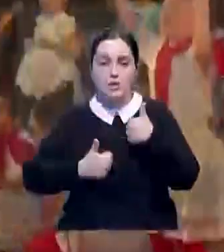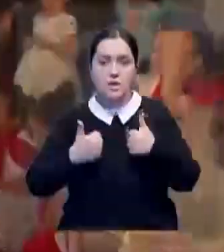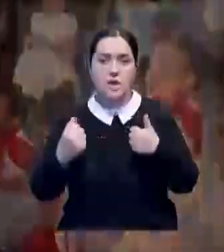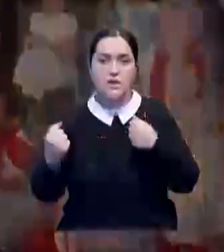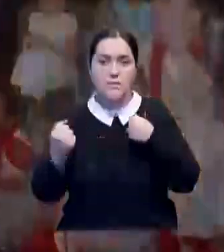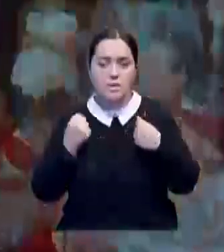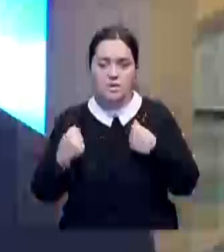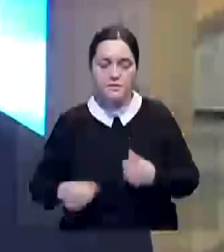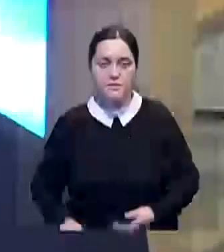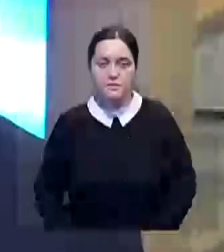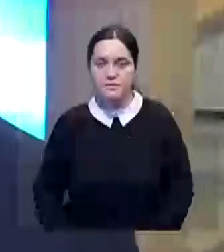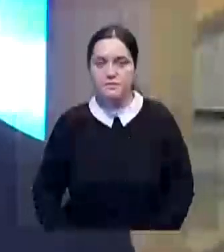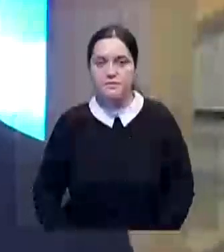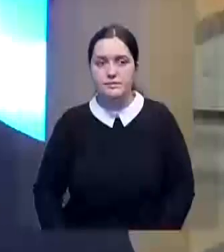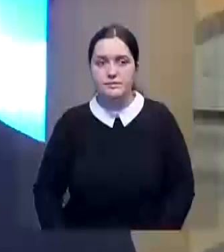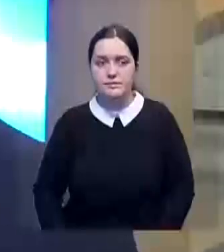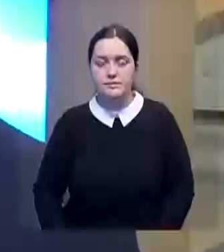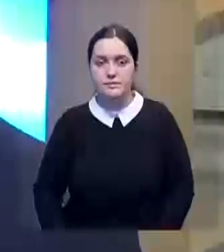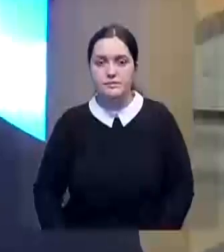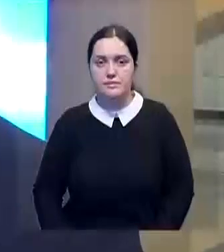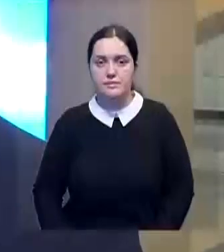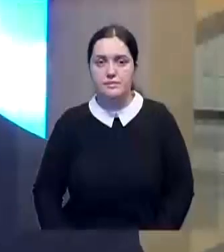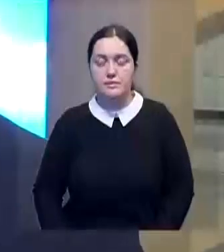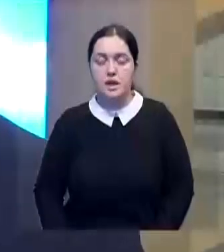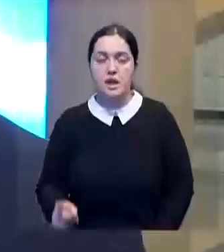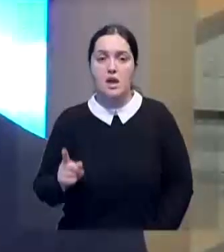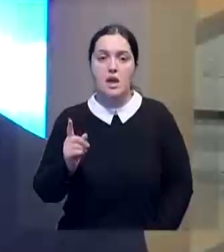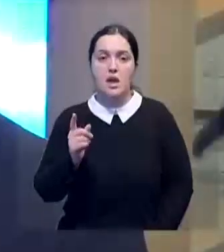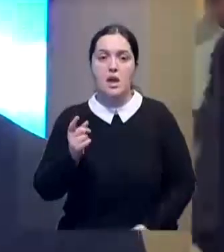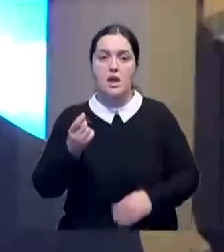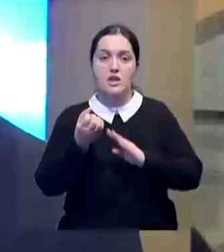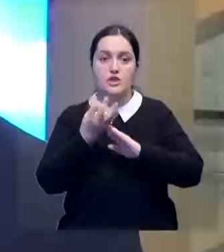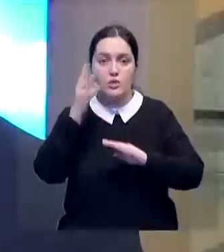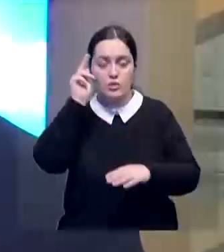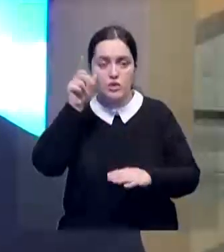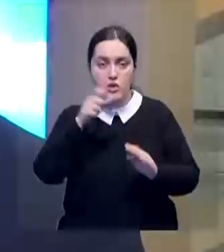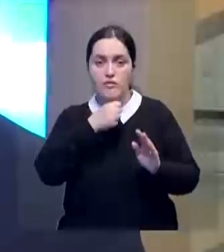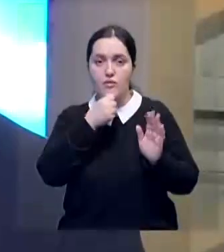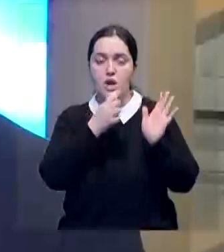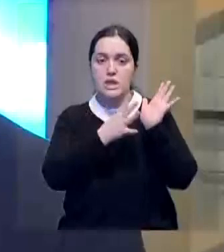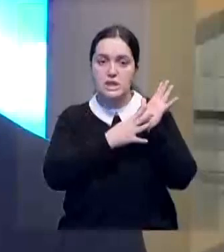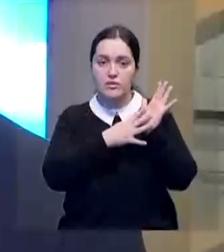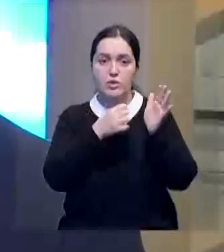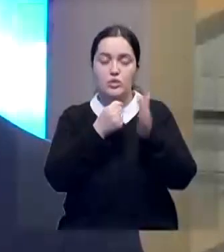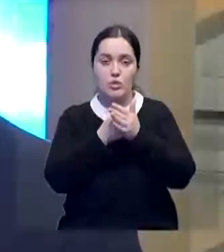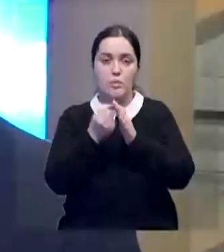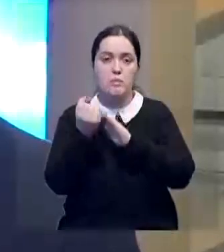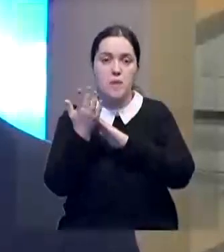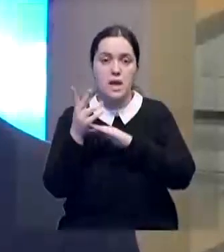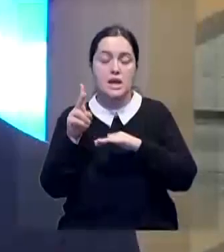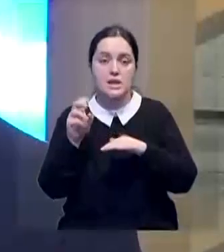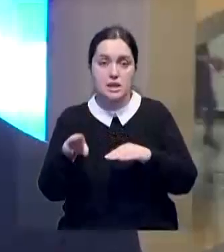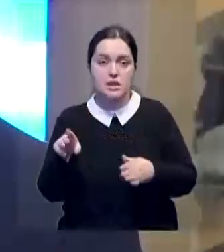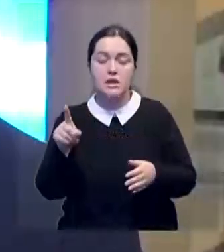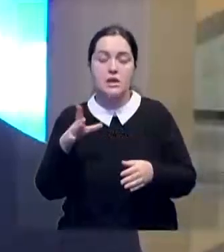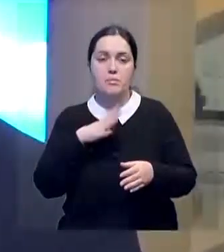спортивных соревнований. В этой елке участвовало 300 учеников в возрасте от 9 до 13 лет. Категория участников